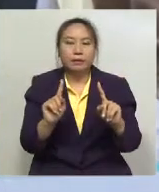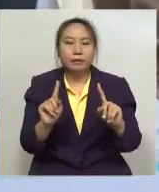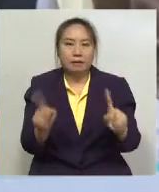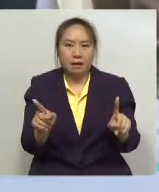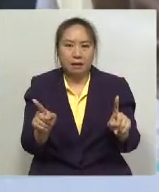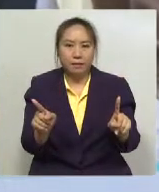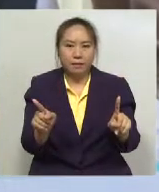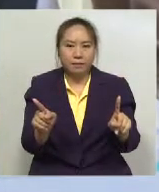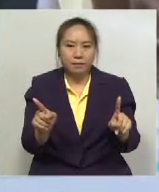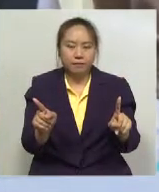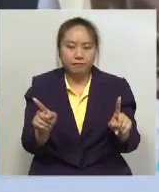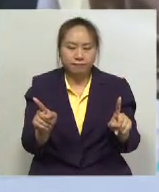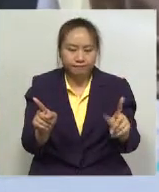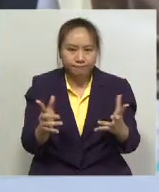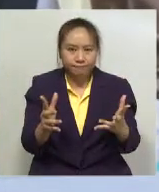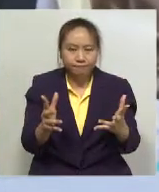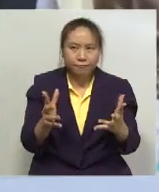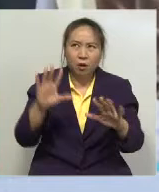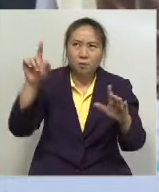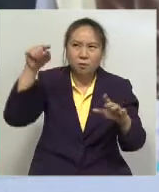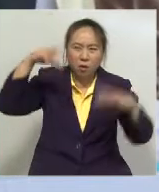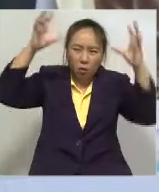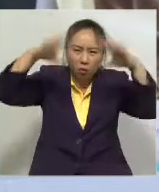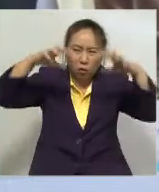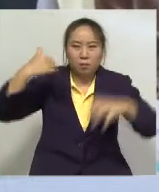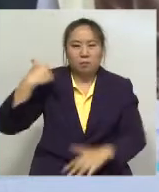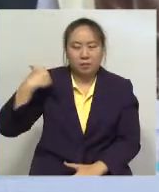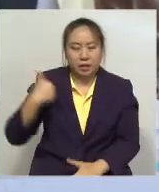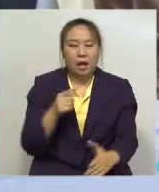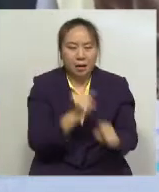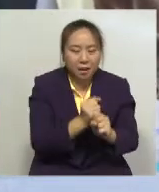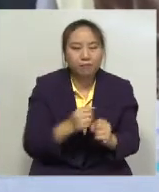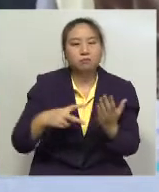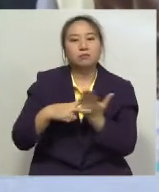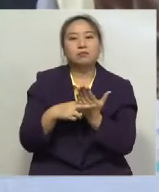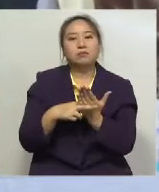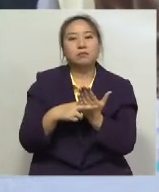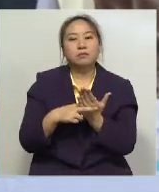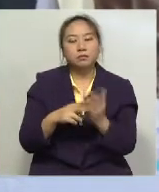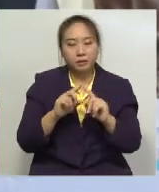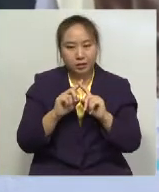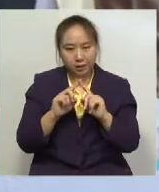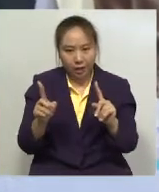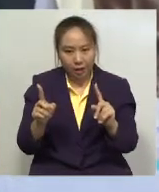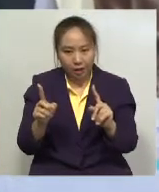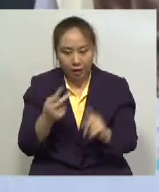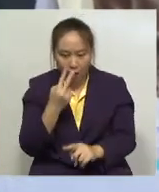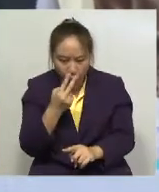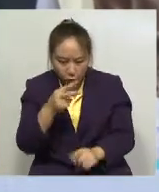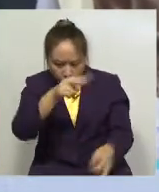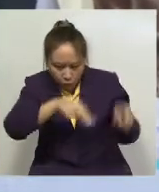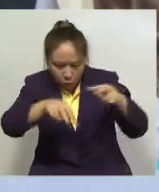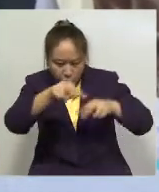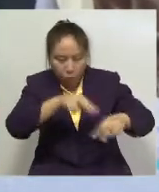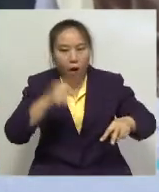ปิดนะครับการดำเนินการก็หยุดแต่ข้อทราบลักษณะการลักษณะทางในเบื้องต้น